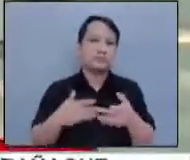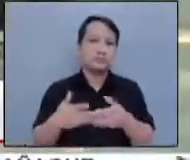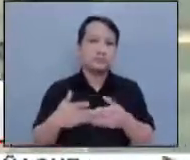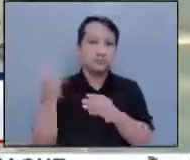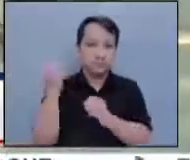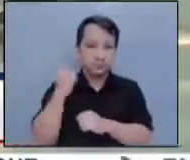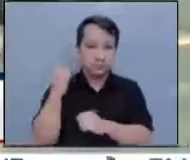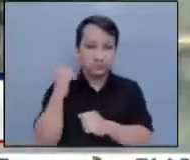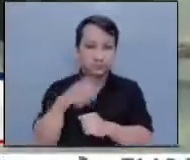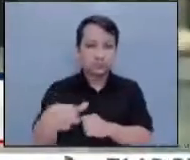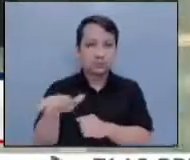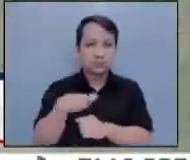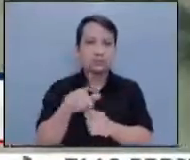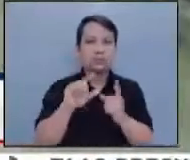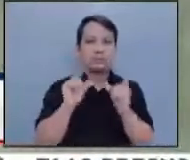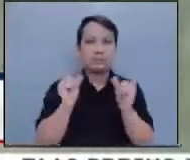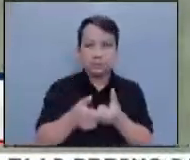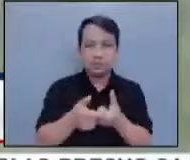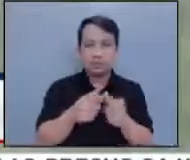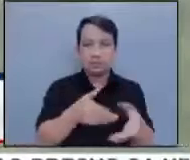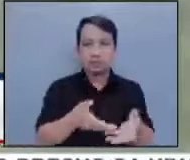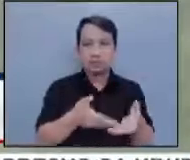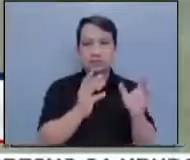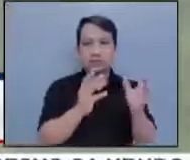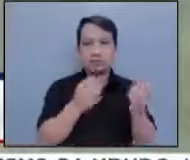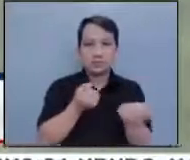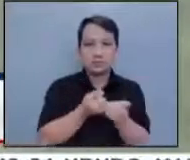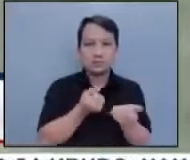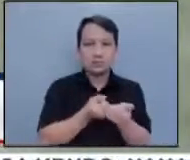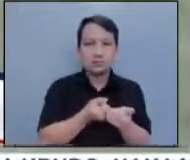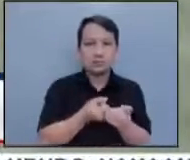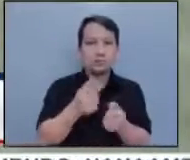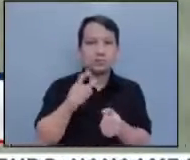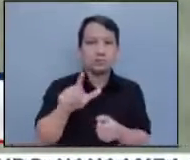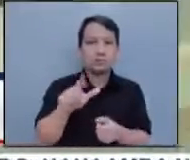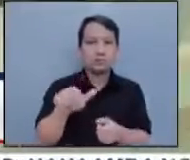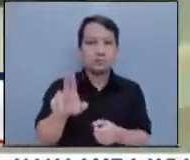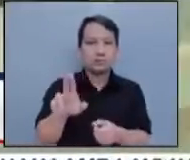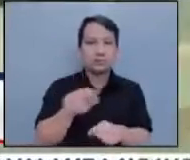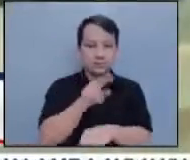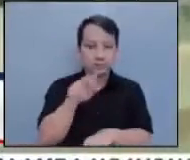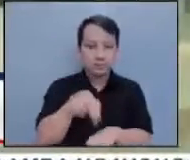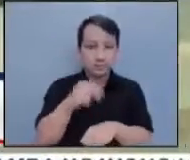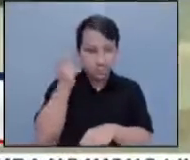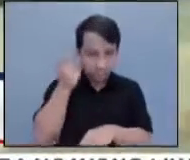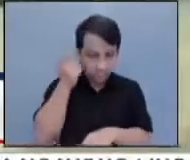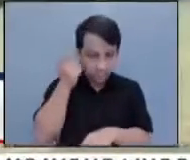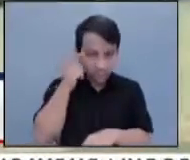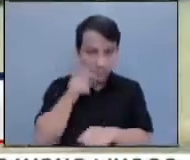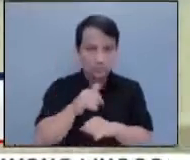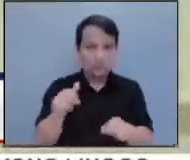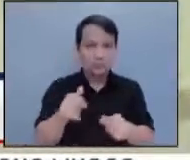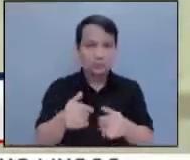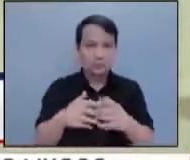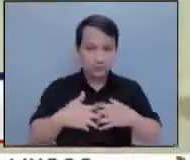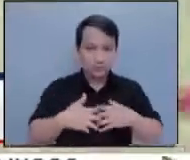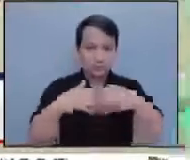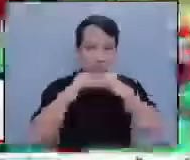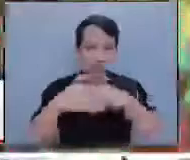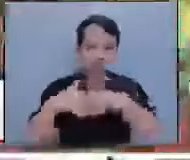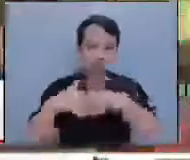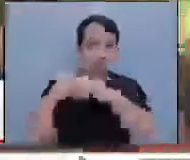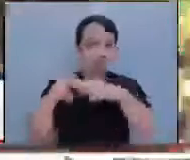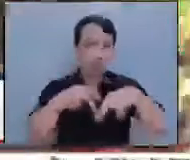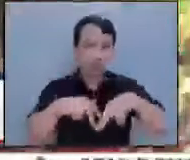ang kanilang grupo na mabibigyan sila ng suporta ng local at national government tulad ng pagpapatayo ng mga skate